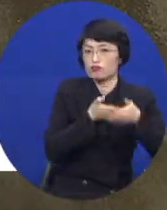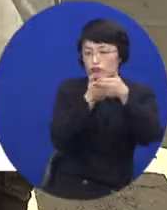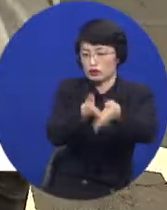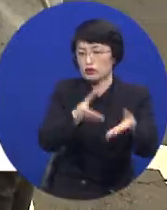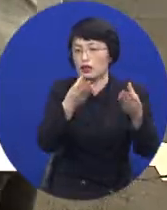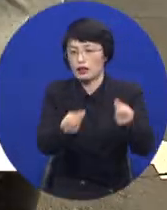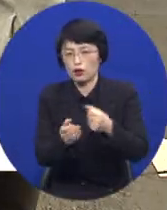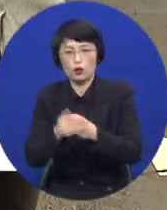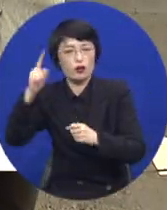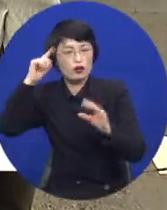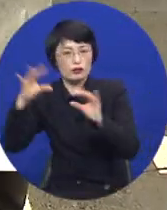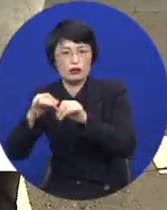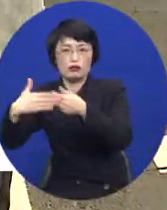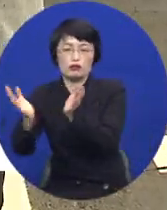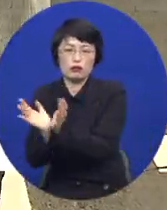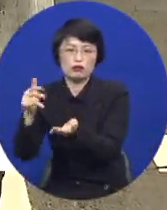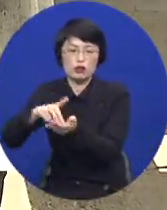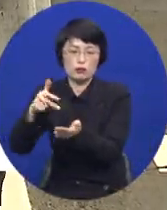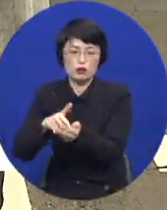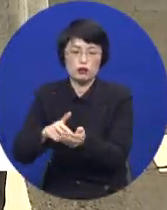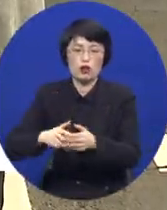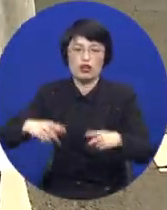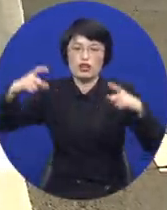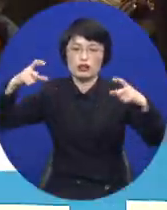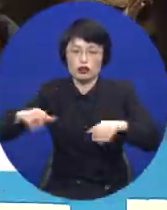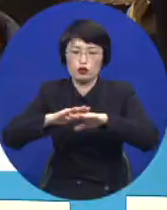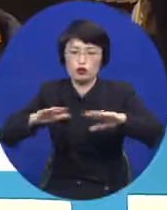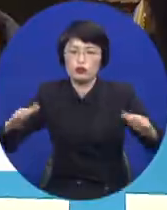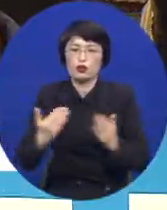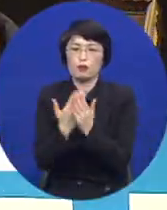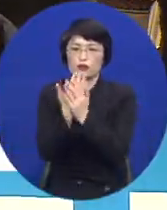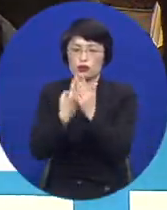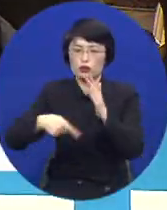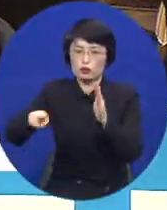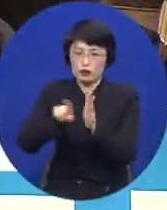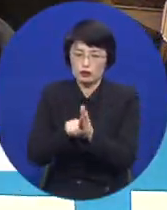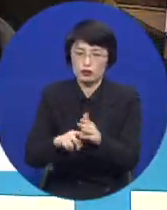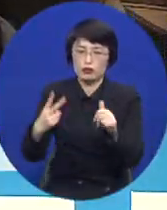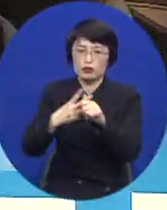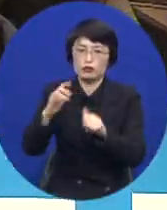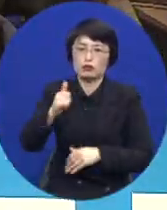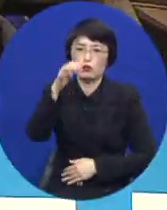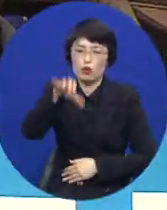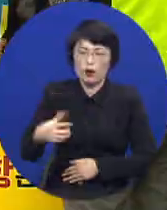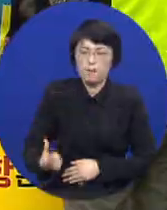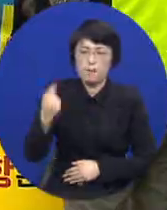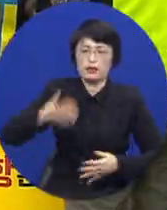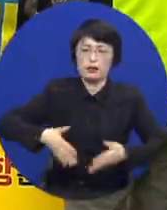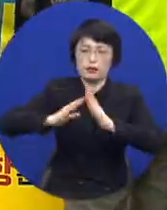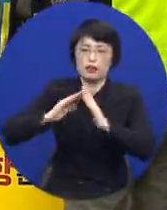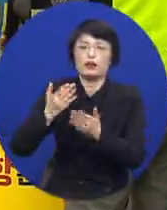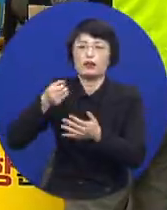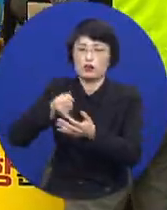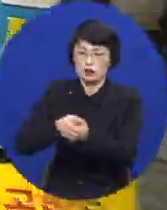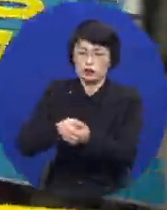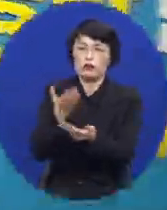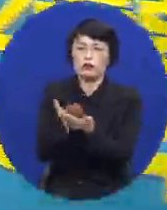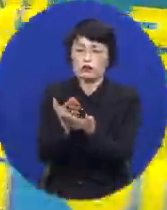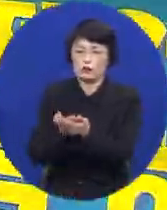연대는 지역 균형발전을 위해 제주 j 공항 건설 추진을 조속히 결정하라고 요구했습니다